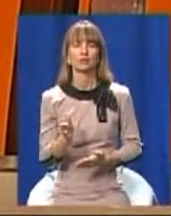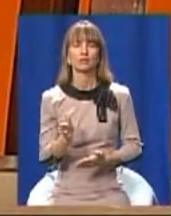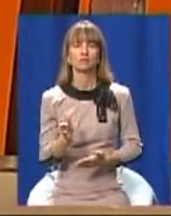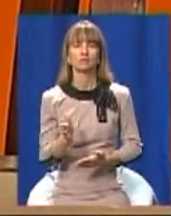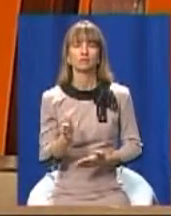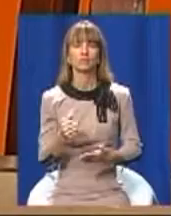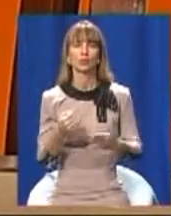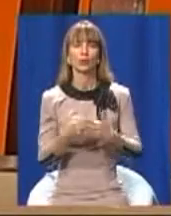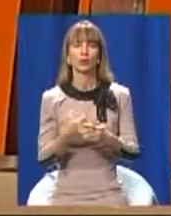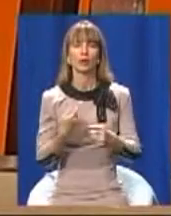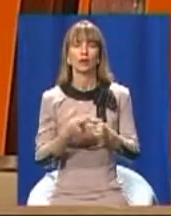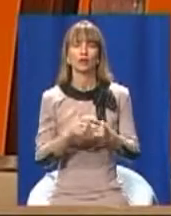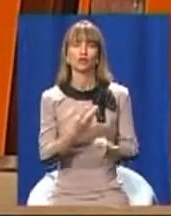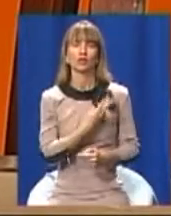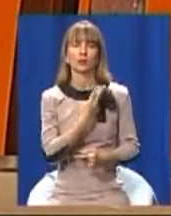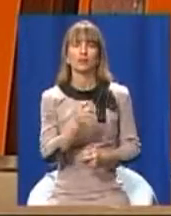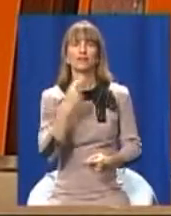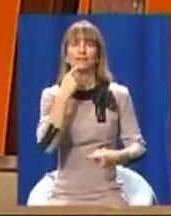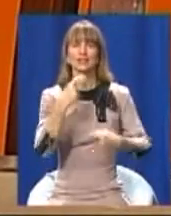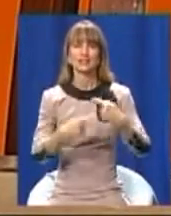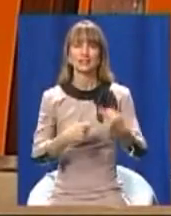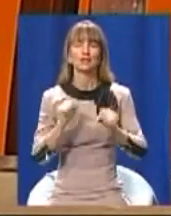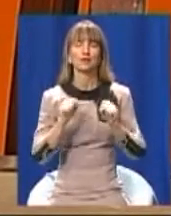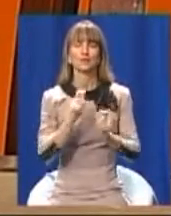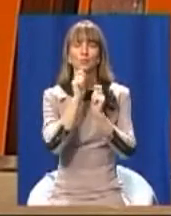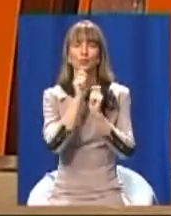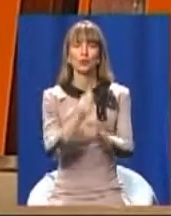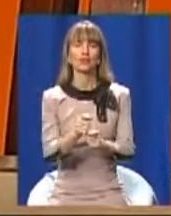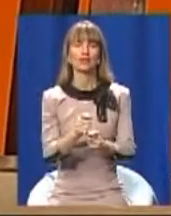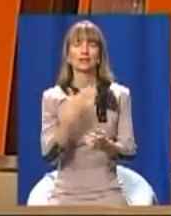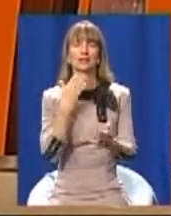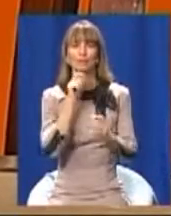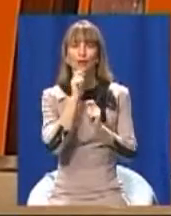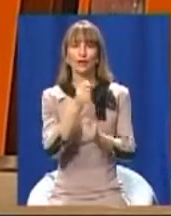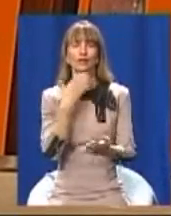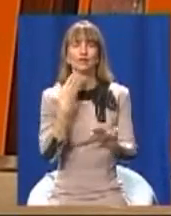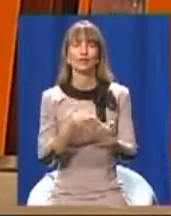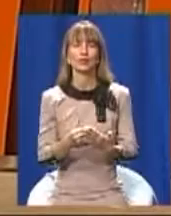буде до цього хист, ти завжди зможеш подарувати подарунок